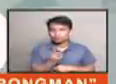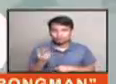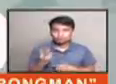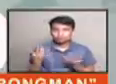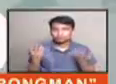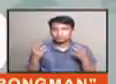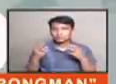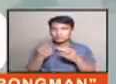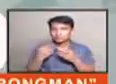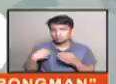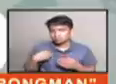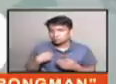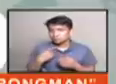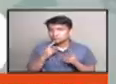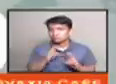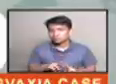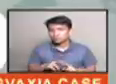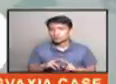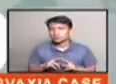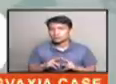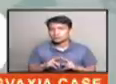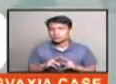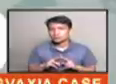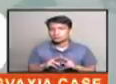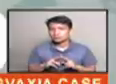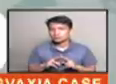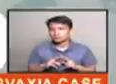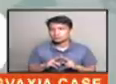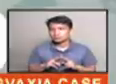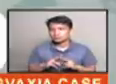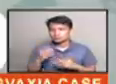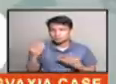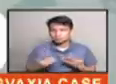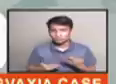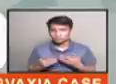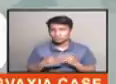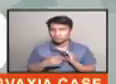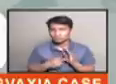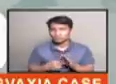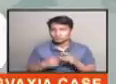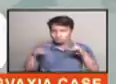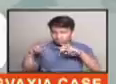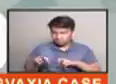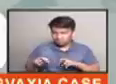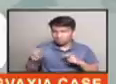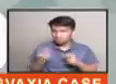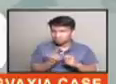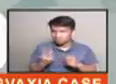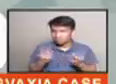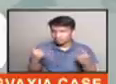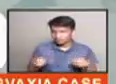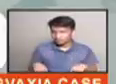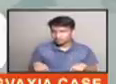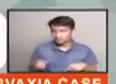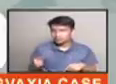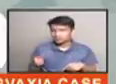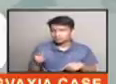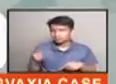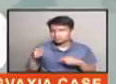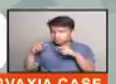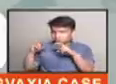yung police report namin, yung facts namin, sir. Sige po. Ganun na lamang po siguro. Imbestigahan niyo po. Ito pong